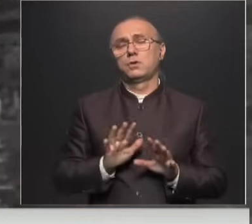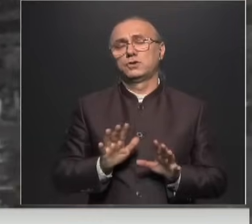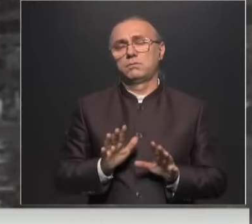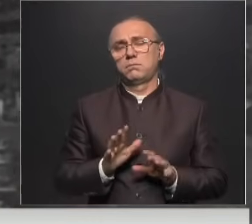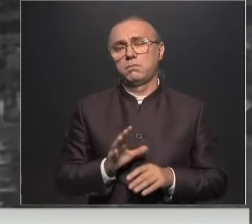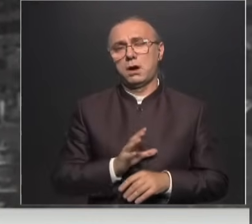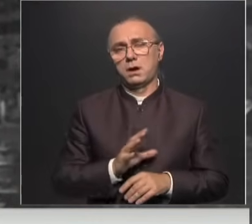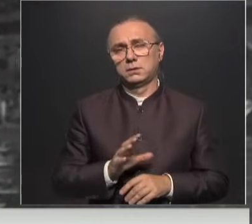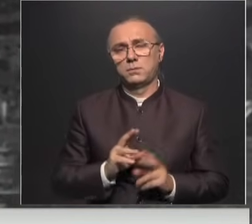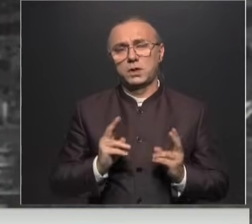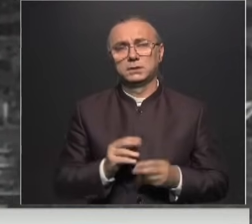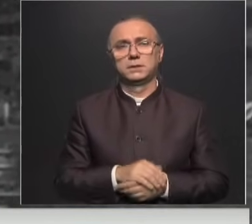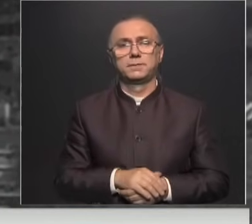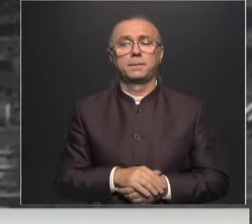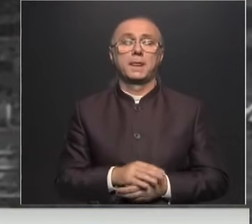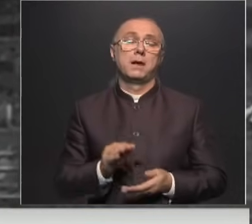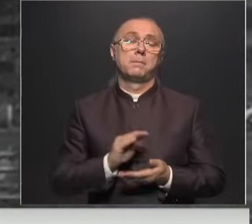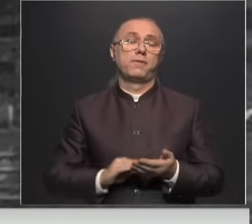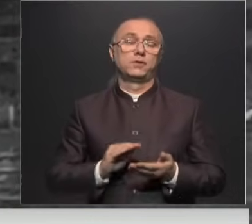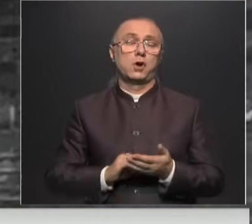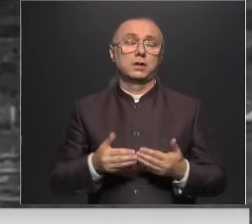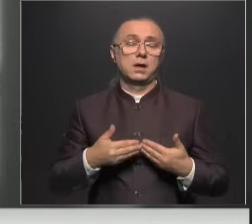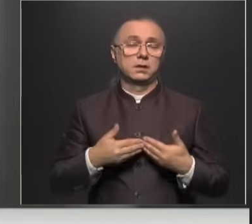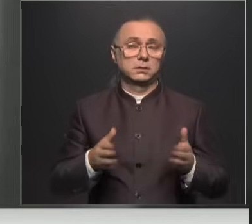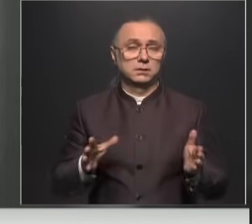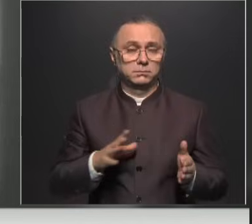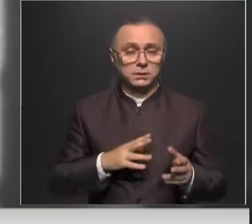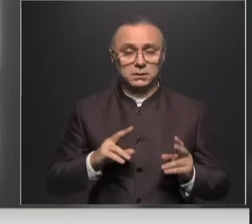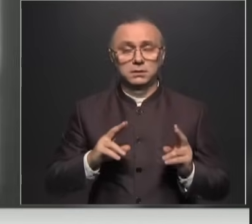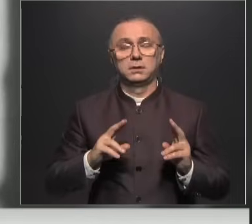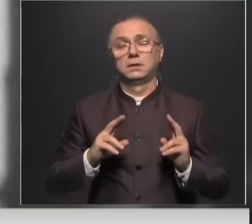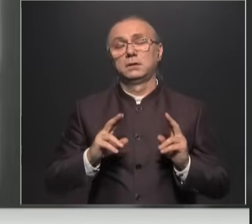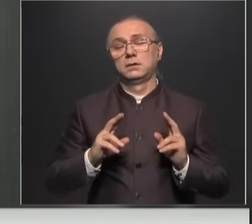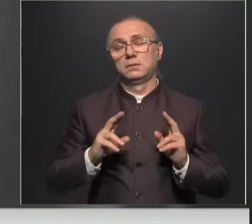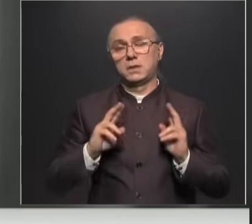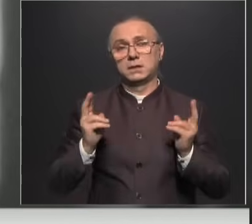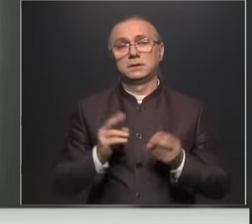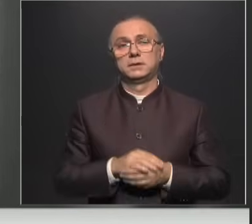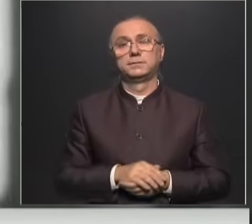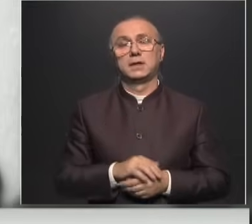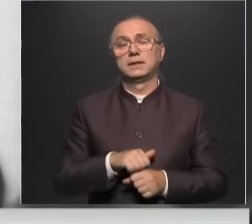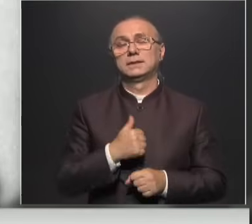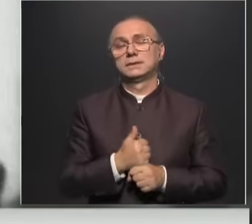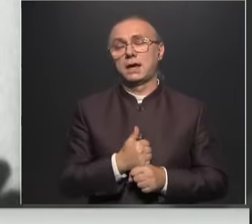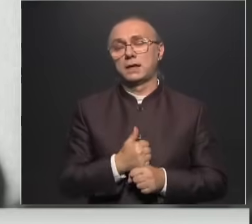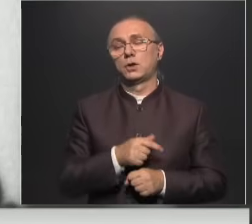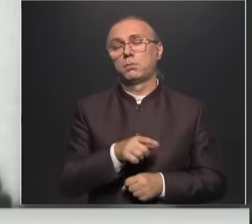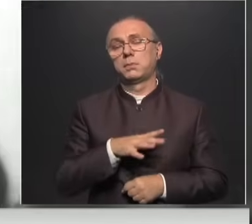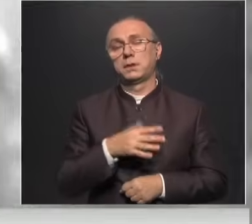Во время повторного открытия монастыря его настоятель был в самом расцвете сил. Ему было чуть больше